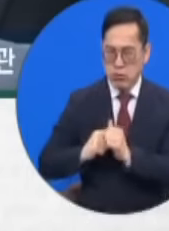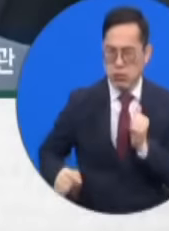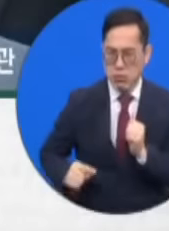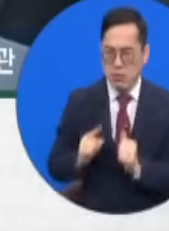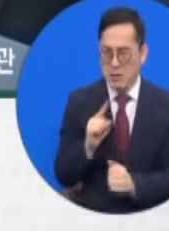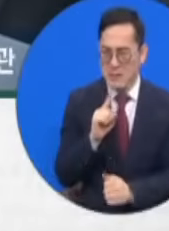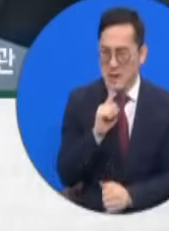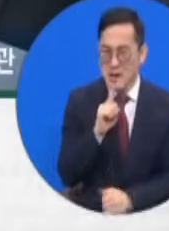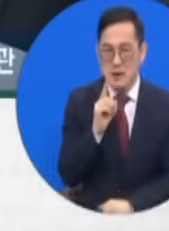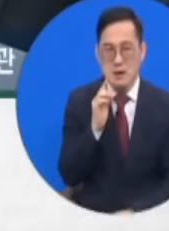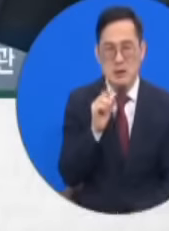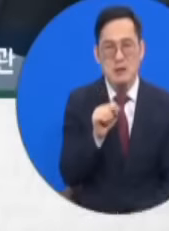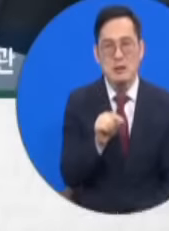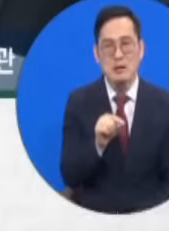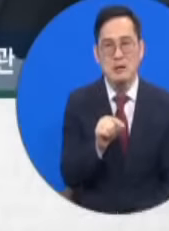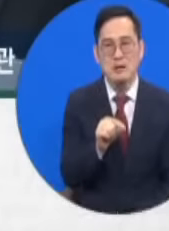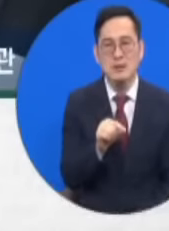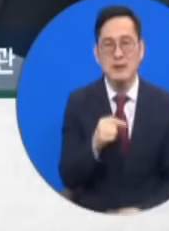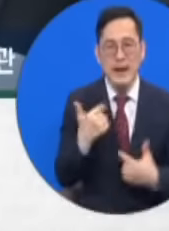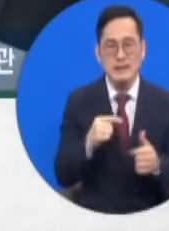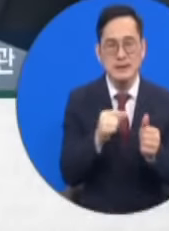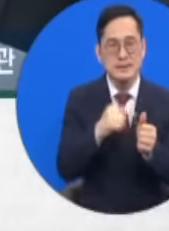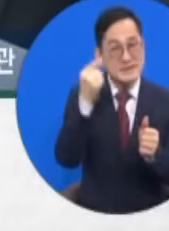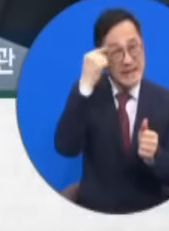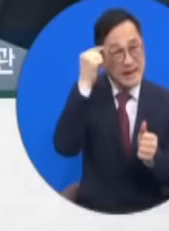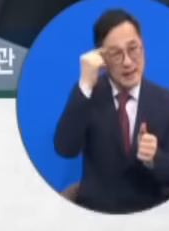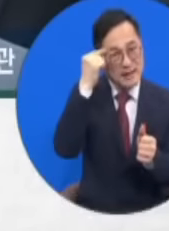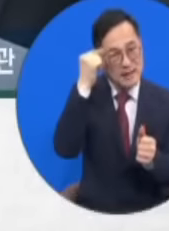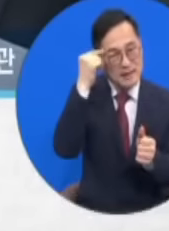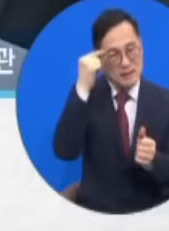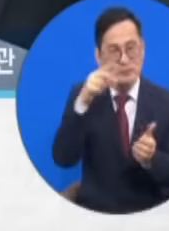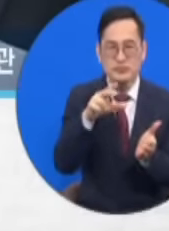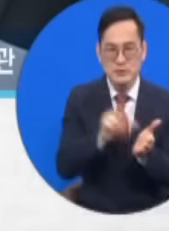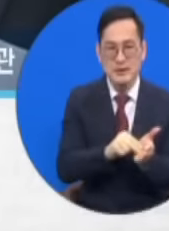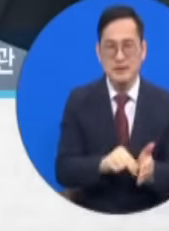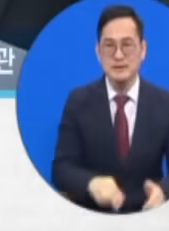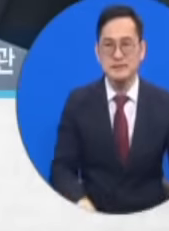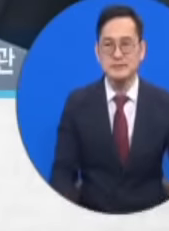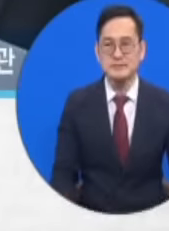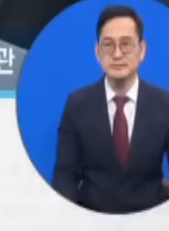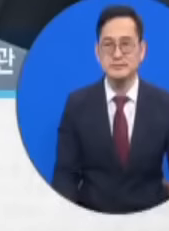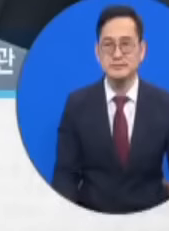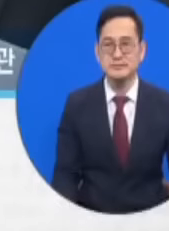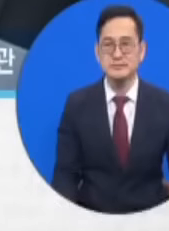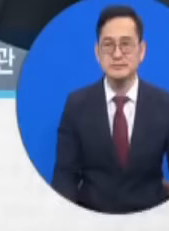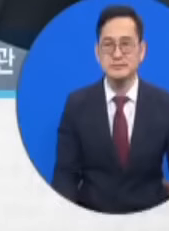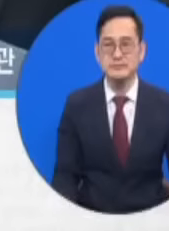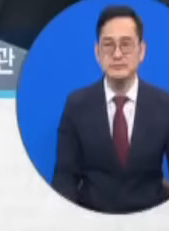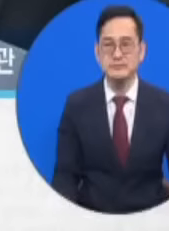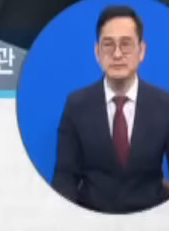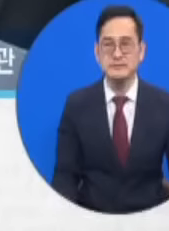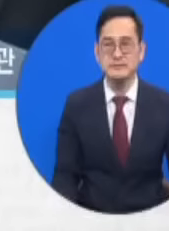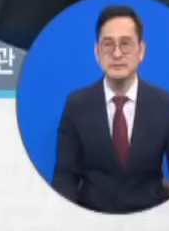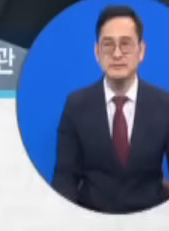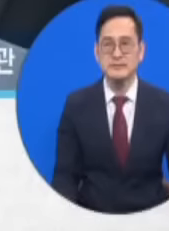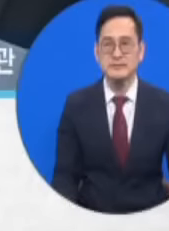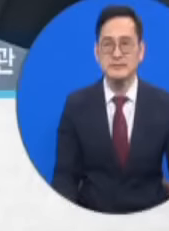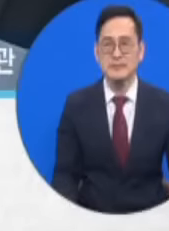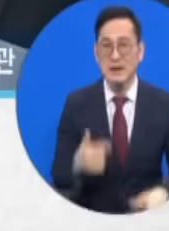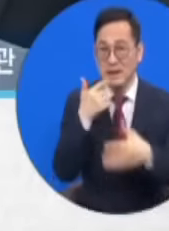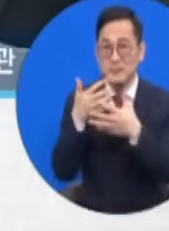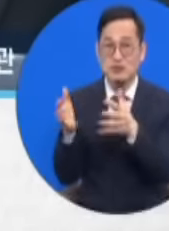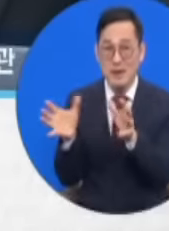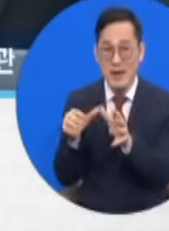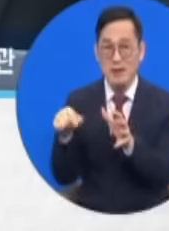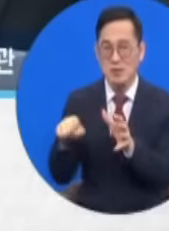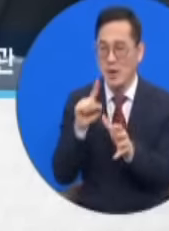것 자체가 어떤 평소에 어떤 인식을 가지고 있는 것인지 지금 계속 뭐 민주당도 이야기 나왔지만 앞서 뭐 지금 막말로